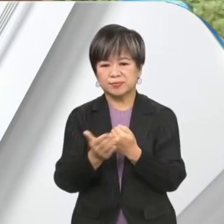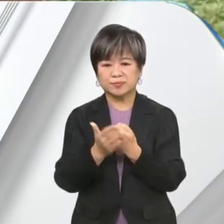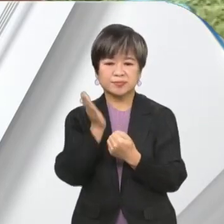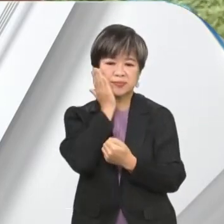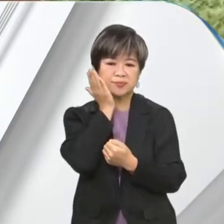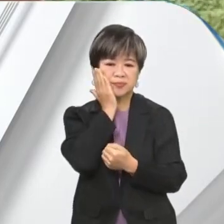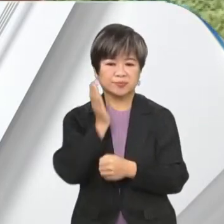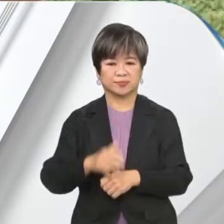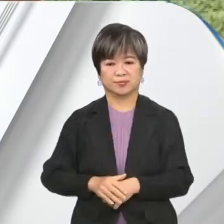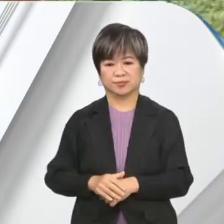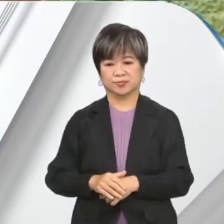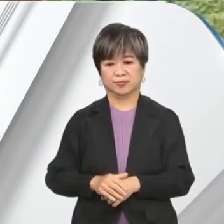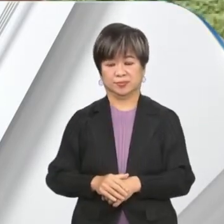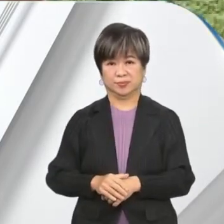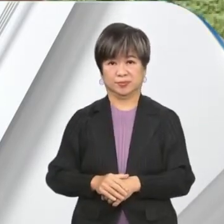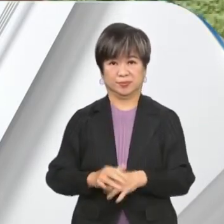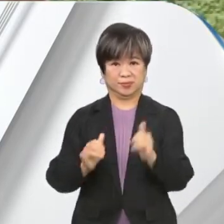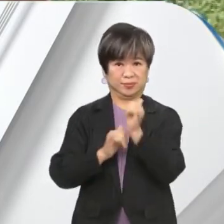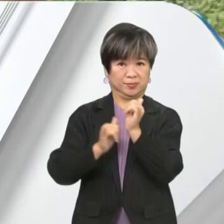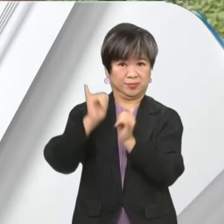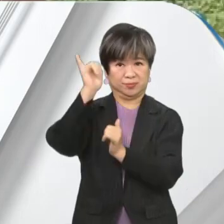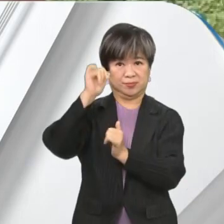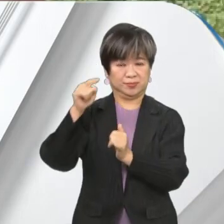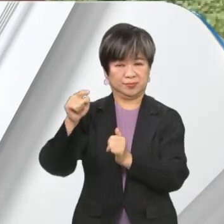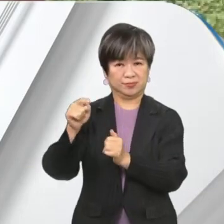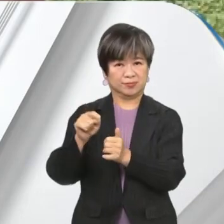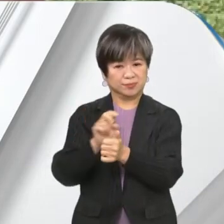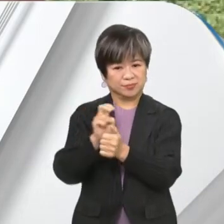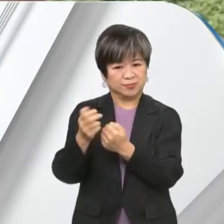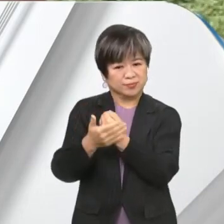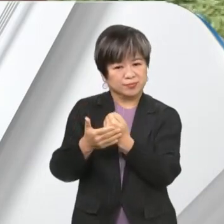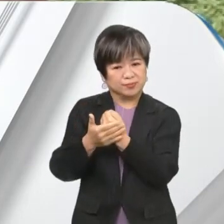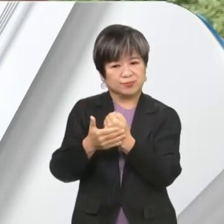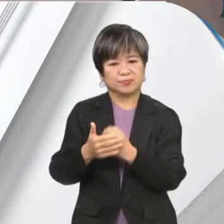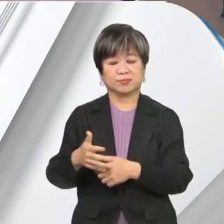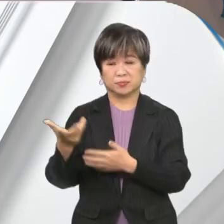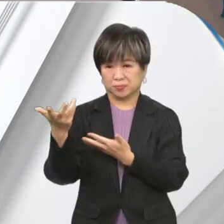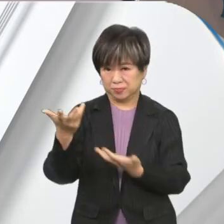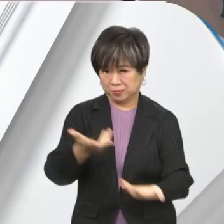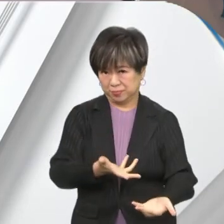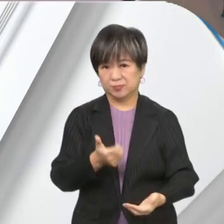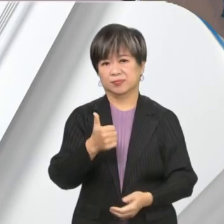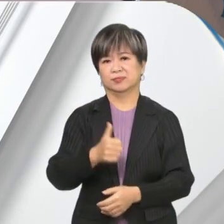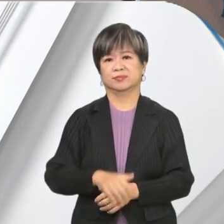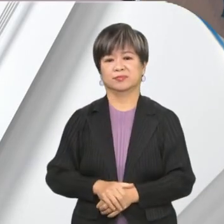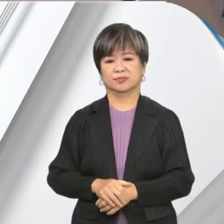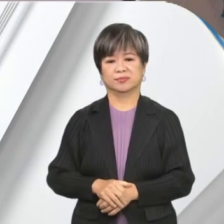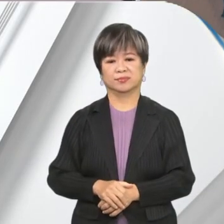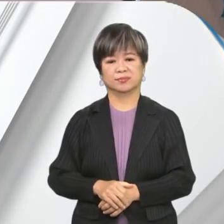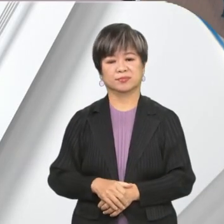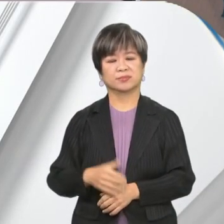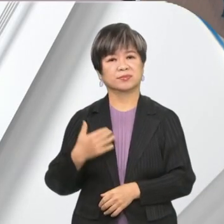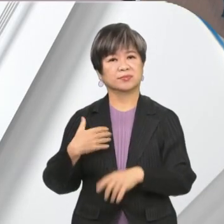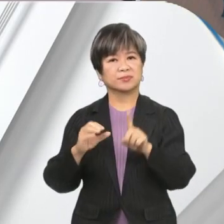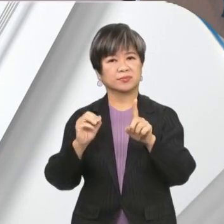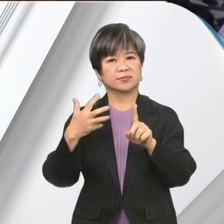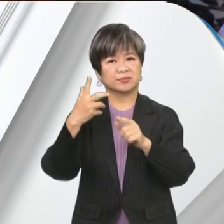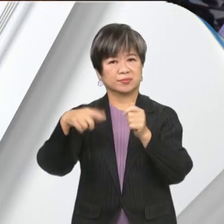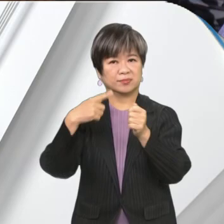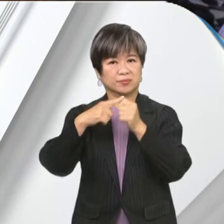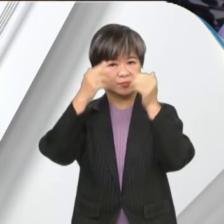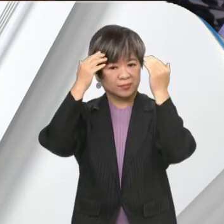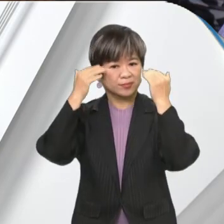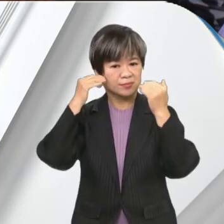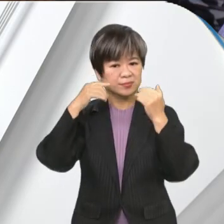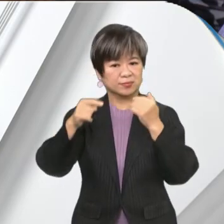고그리고높은곳까지계단이있더라고요그런것들이또잘유지되고있고 1908년한국지주牛奶葡萄提